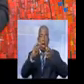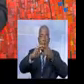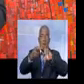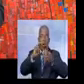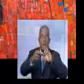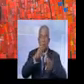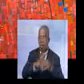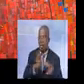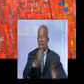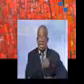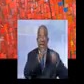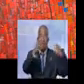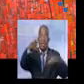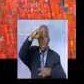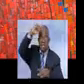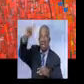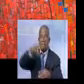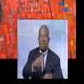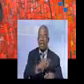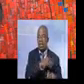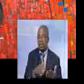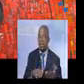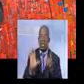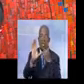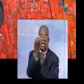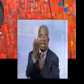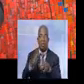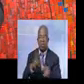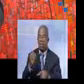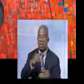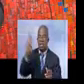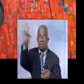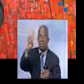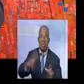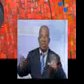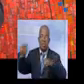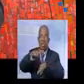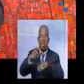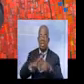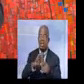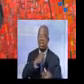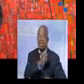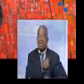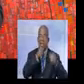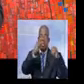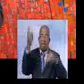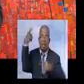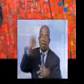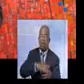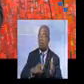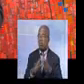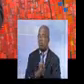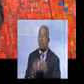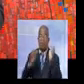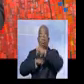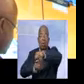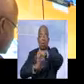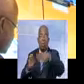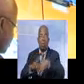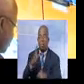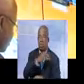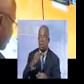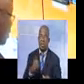des armées et de la gendarmerie nationale, les conditions d'emploi des armées dans le maintien de l'ordre et les opérations de